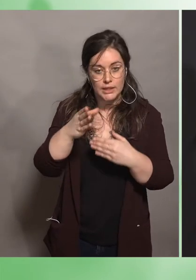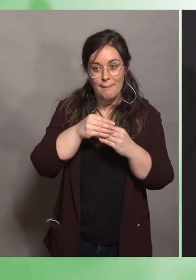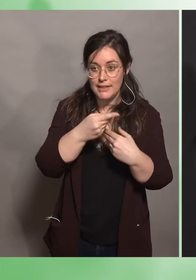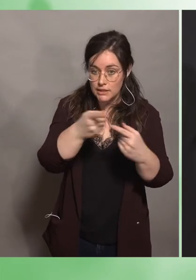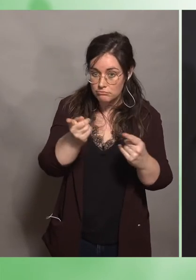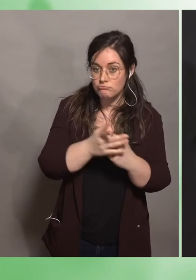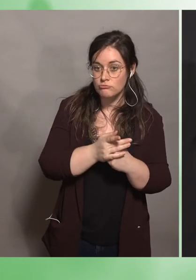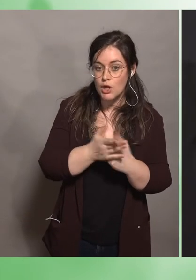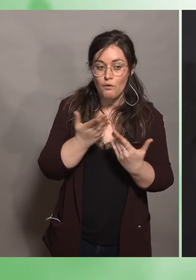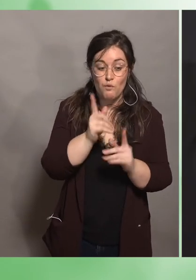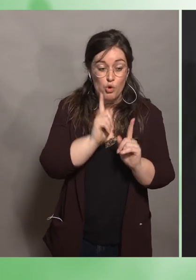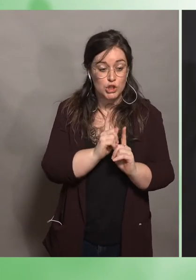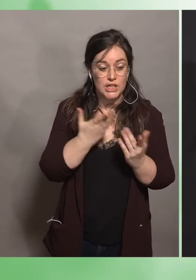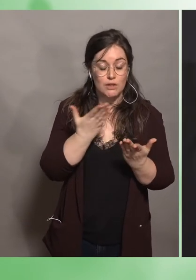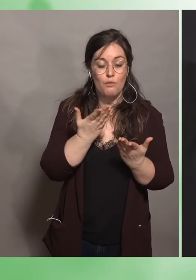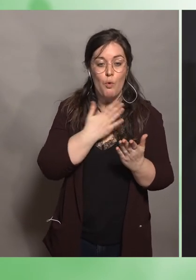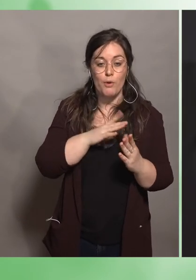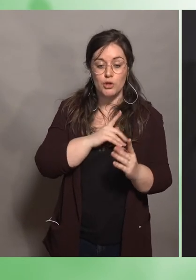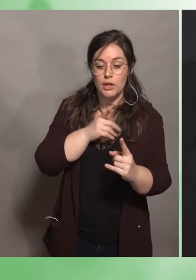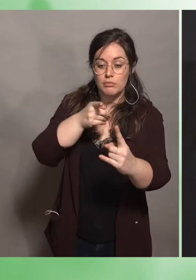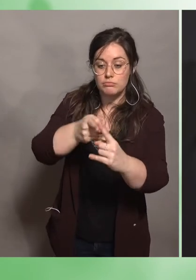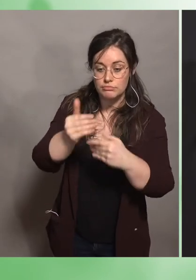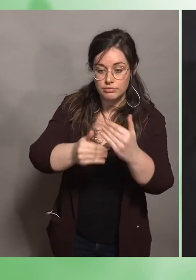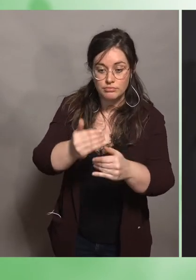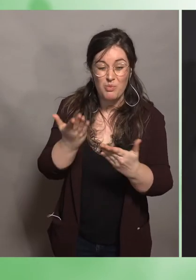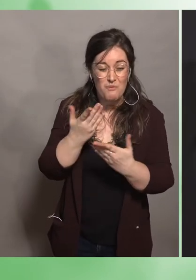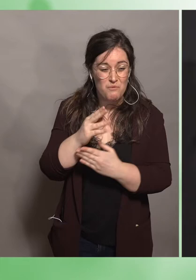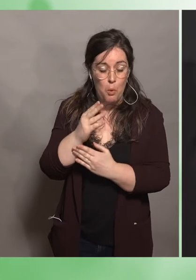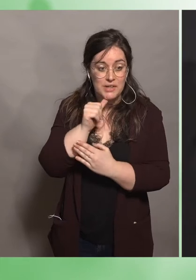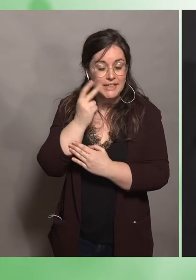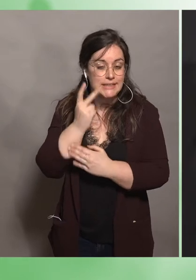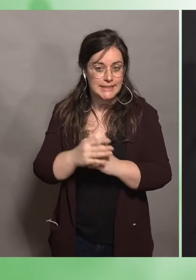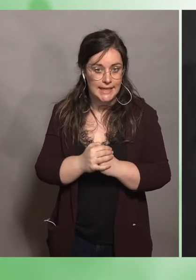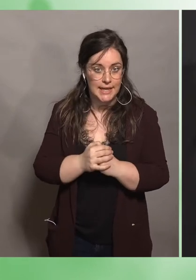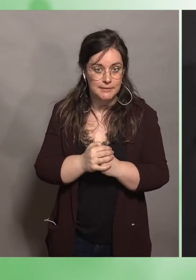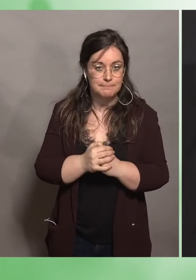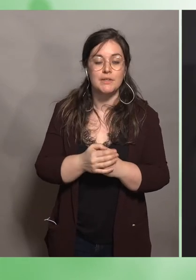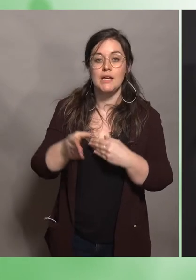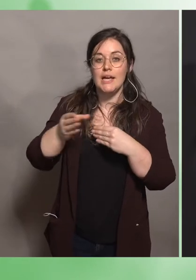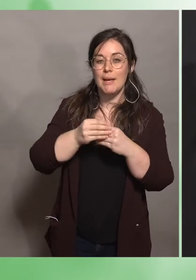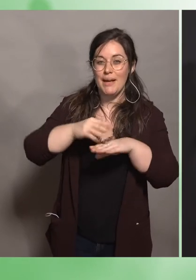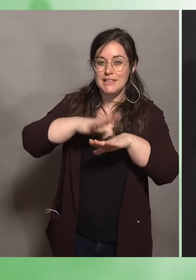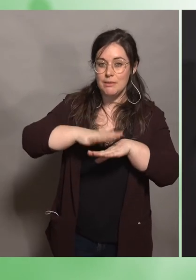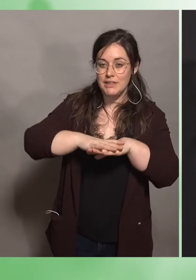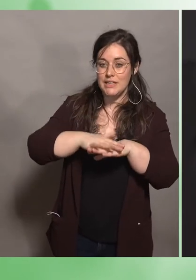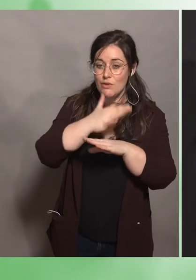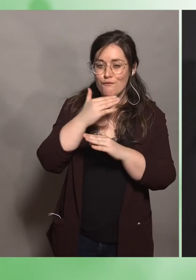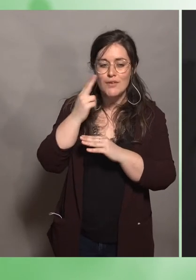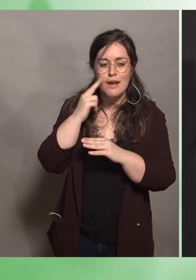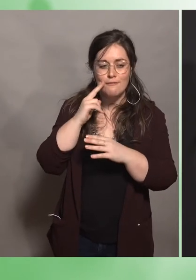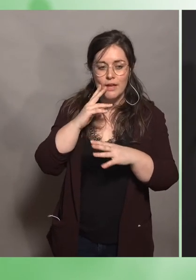wo möchten sie sich hinentwickeln, wo sind vielleicht blinde Flecken? Wir entwickeln gemeinsam im Netzwerk mit vielen Unternehmen